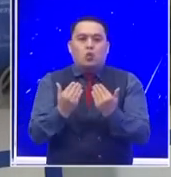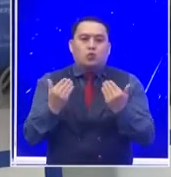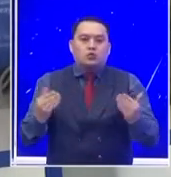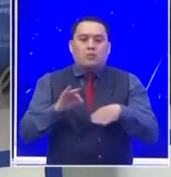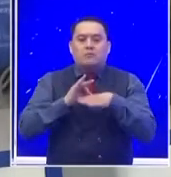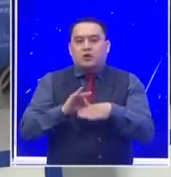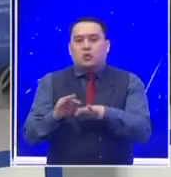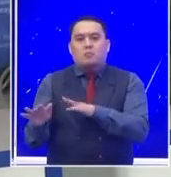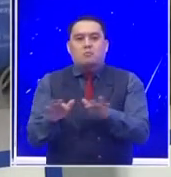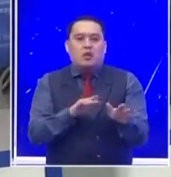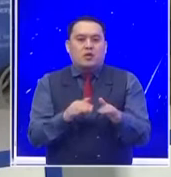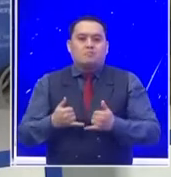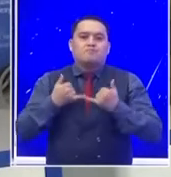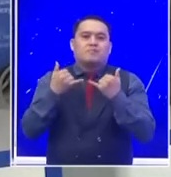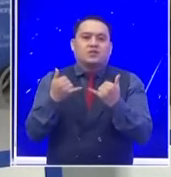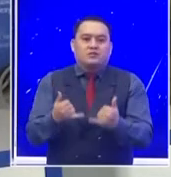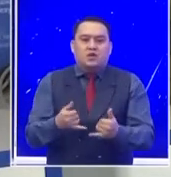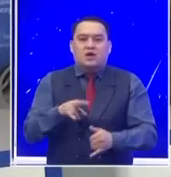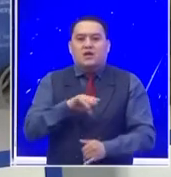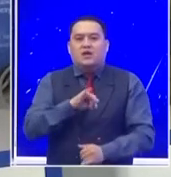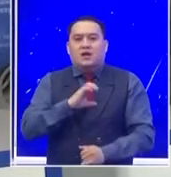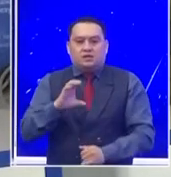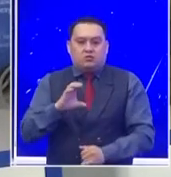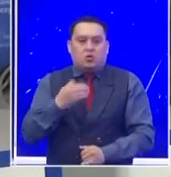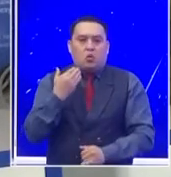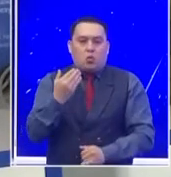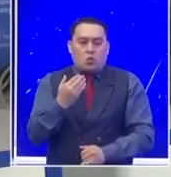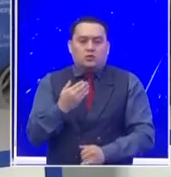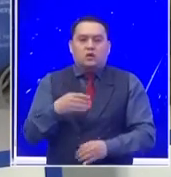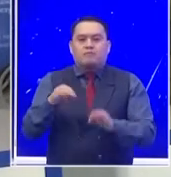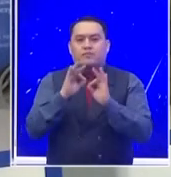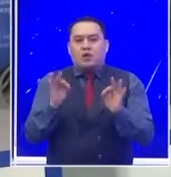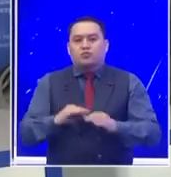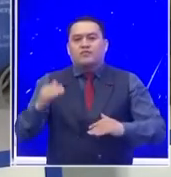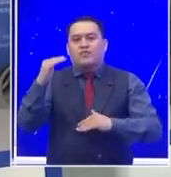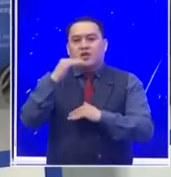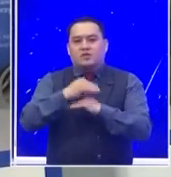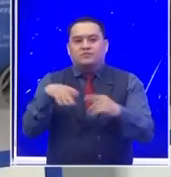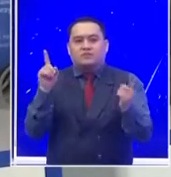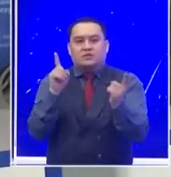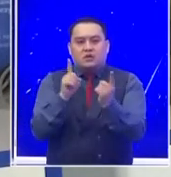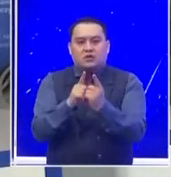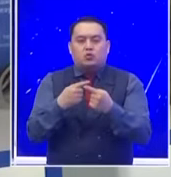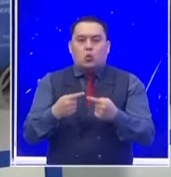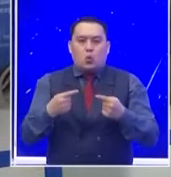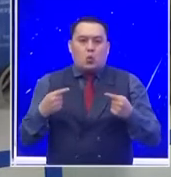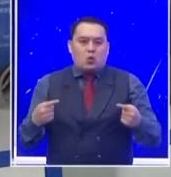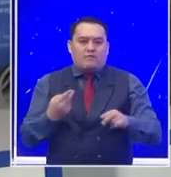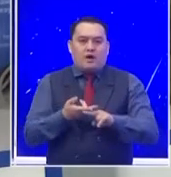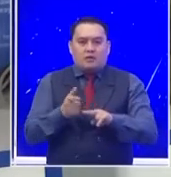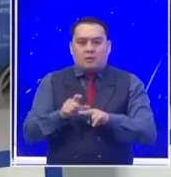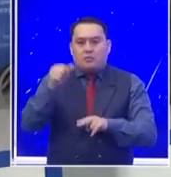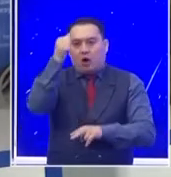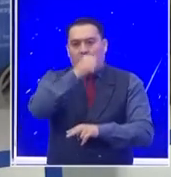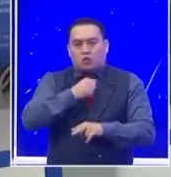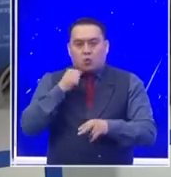проводят мероприятия посвященные элиас ужин суворову такие как поэтические вечера встречи и другое в этом году мы организовали